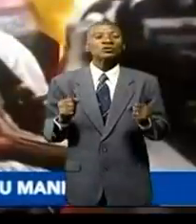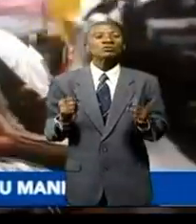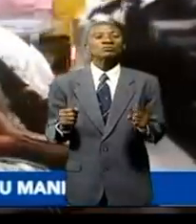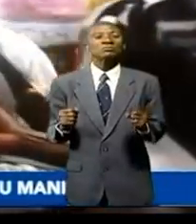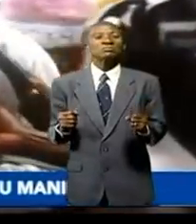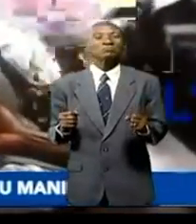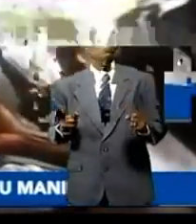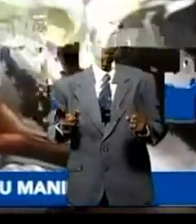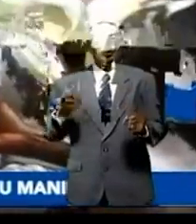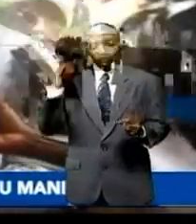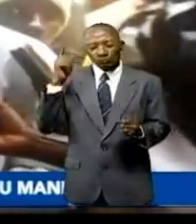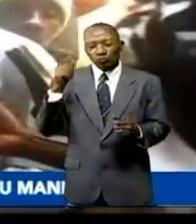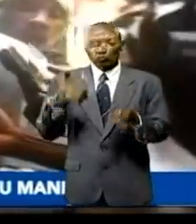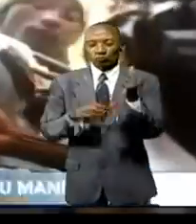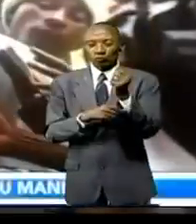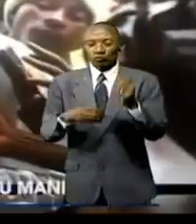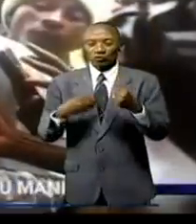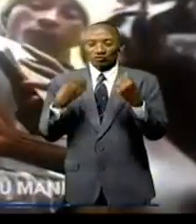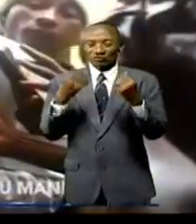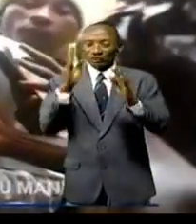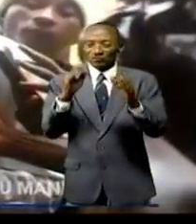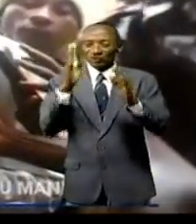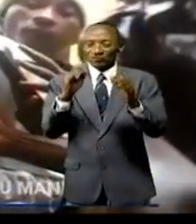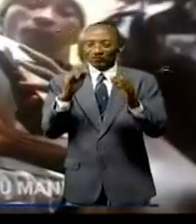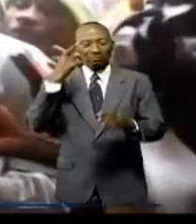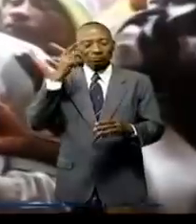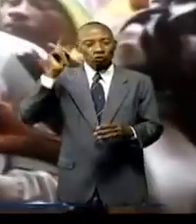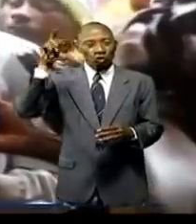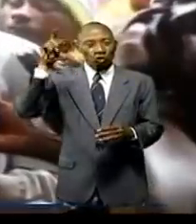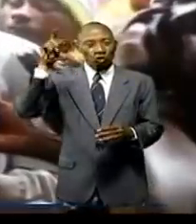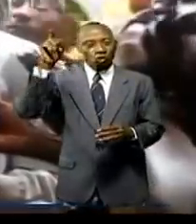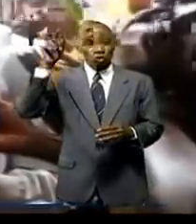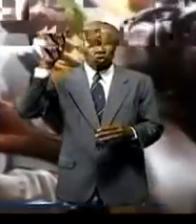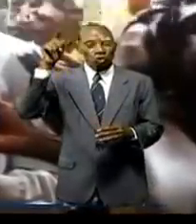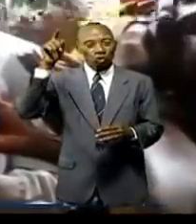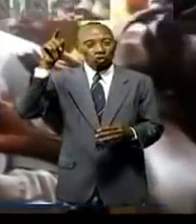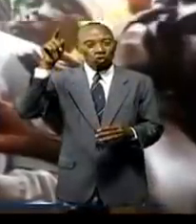à déstabiliser les institutions du pays et à